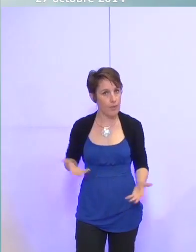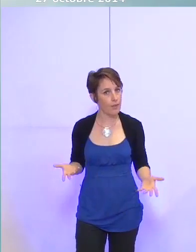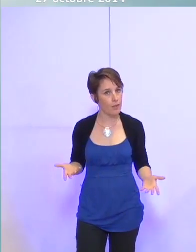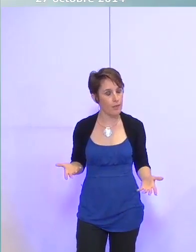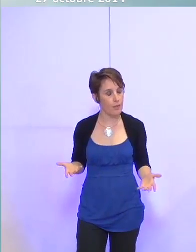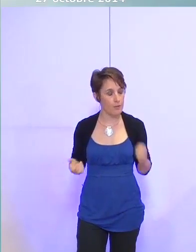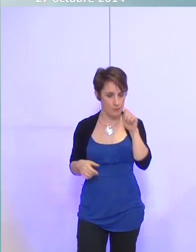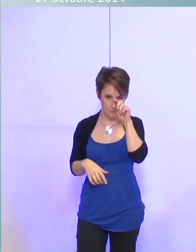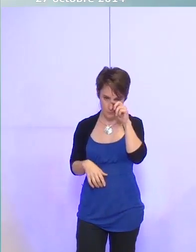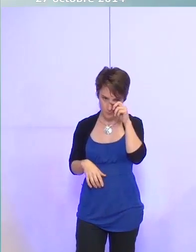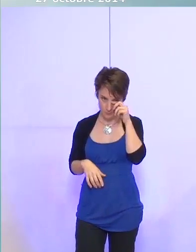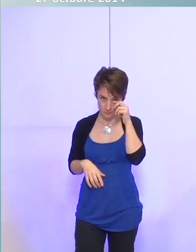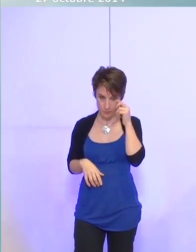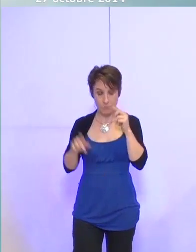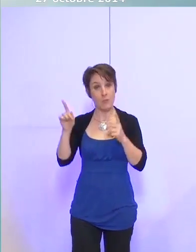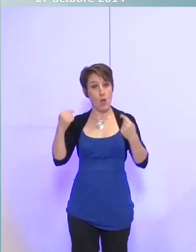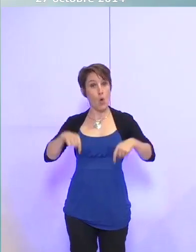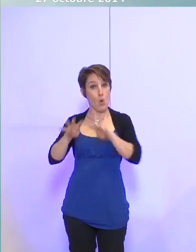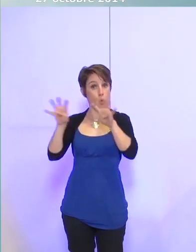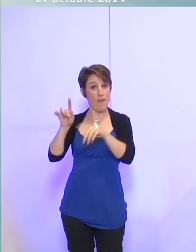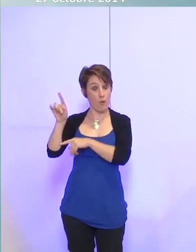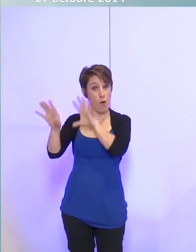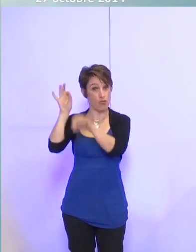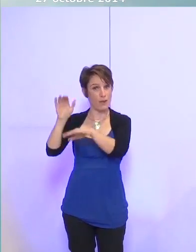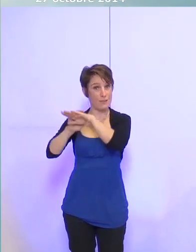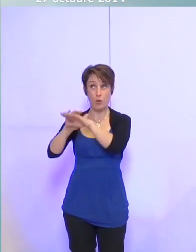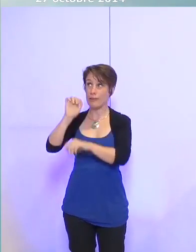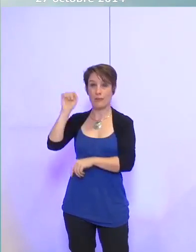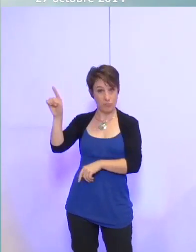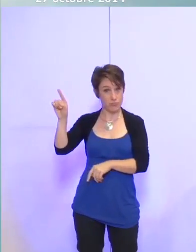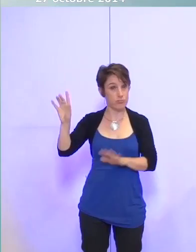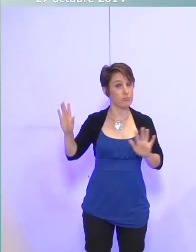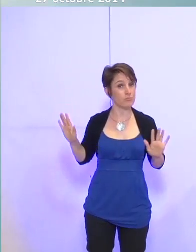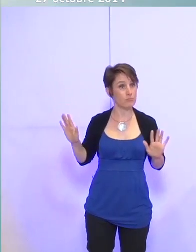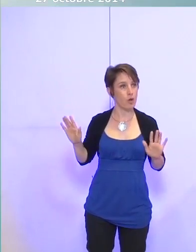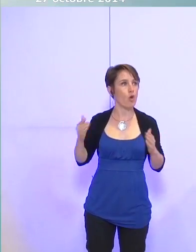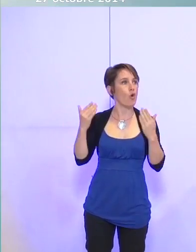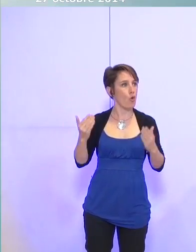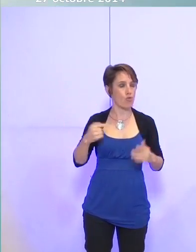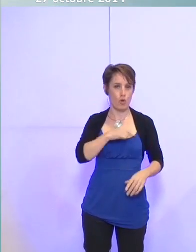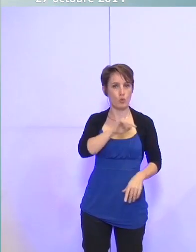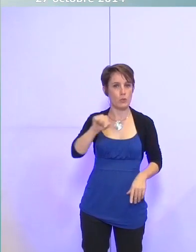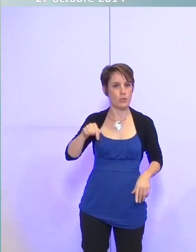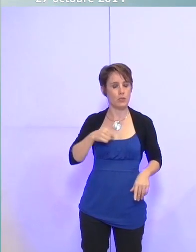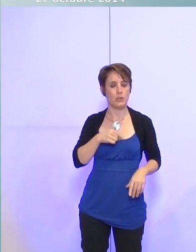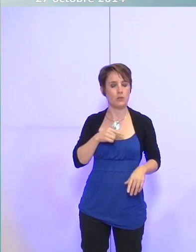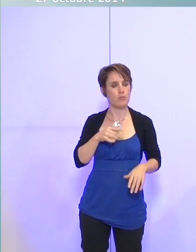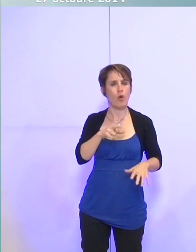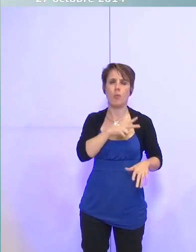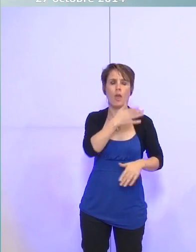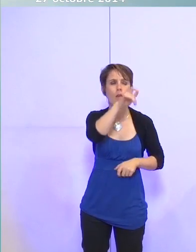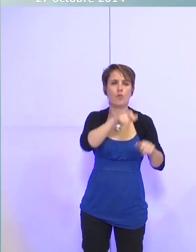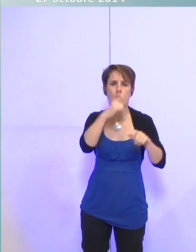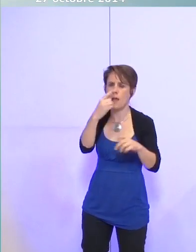Ce choix du gouvernement, aujourd'hui, il est remis en cause de façon bien plus violente que ce que nous